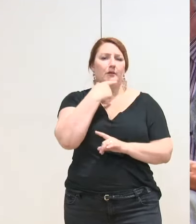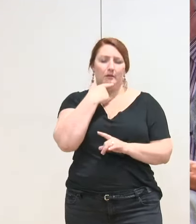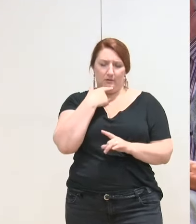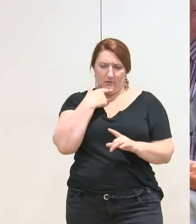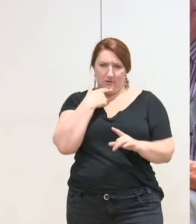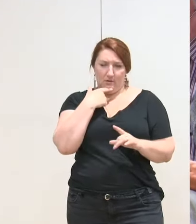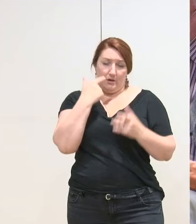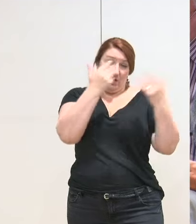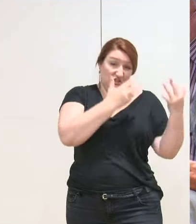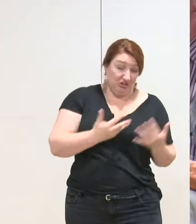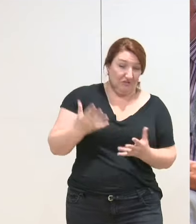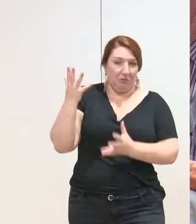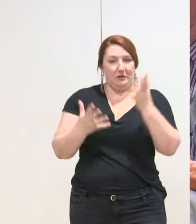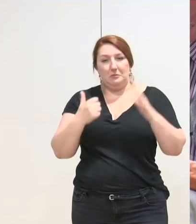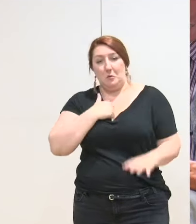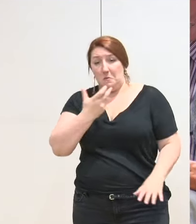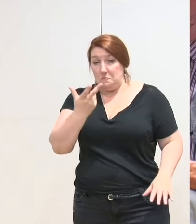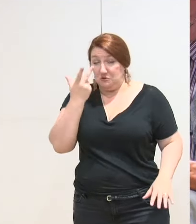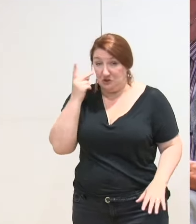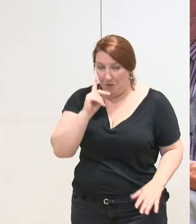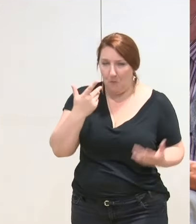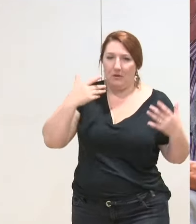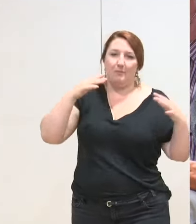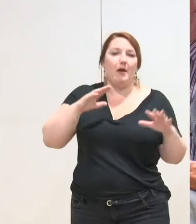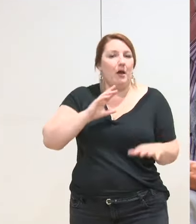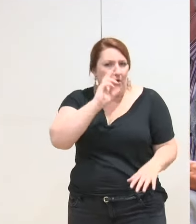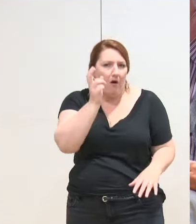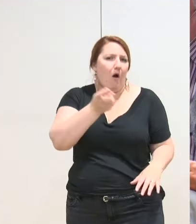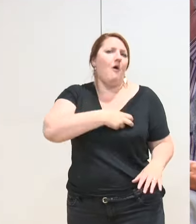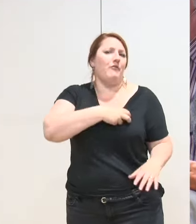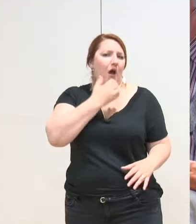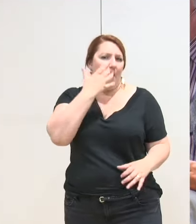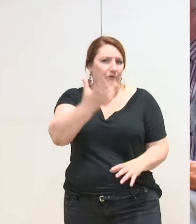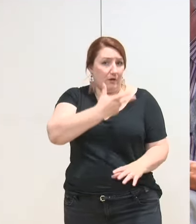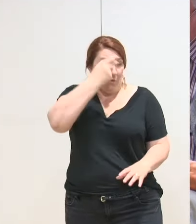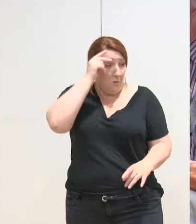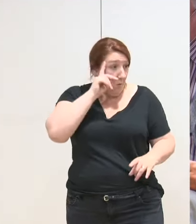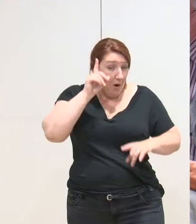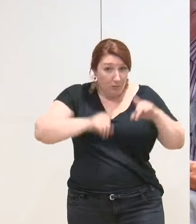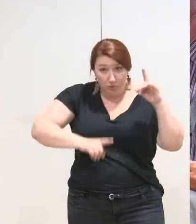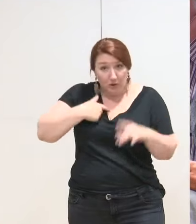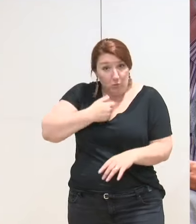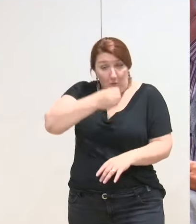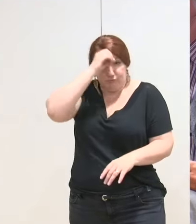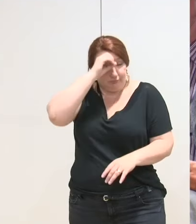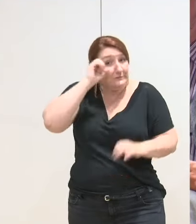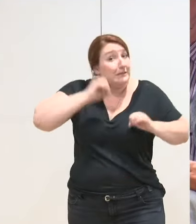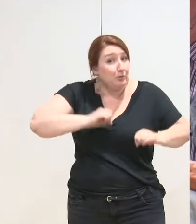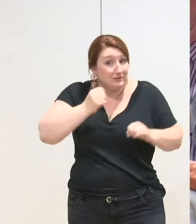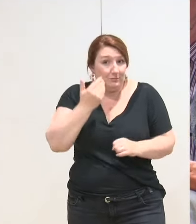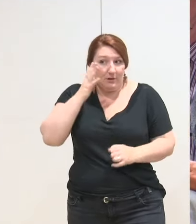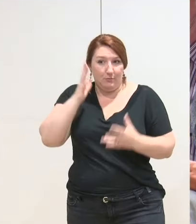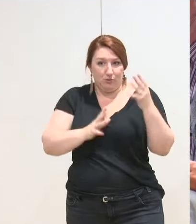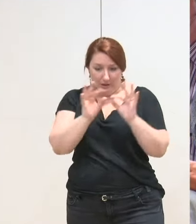peut-être des choses que je n'ai pas compris mais je voudrais quand même une fois pour toute le comprendre parce que je peux avoir ignoré des choses c'est tout à fait faisable mais peut-être que des lignes ont